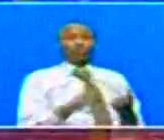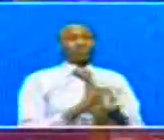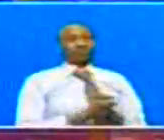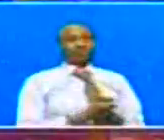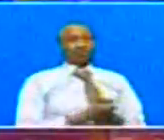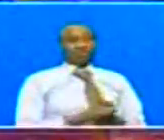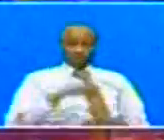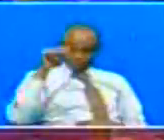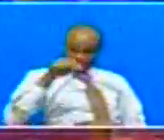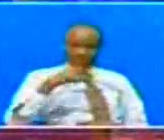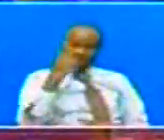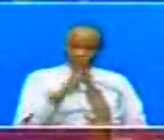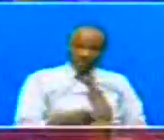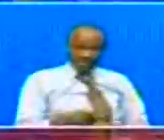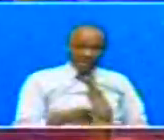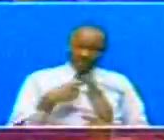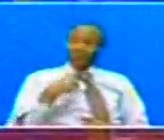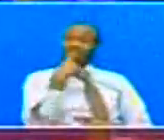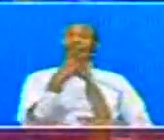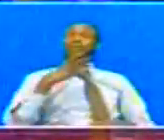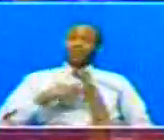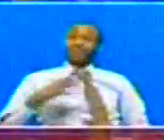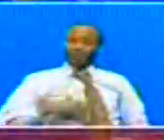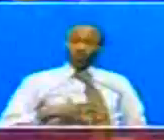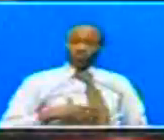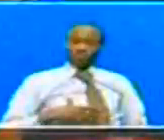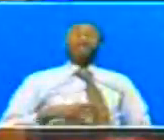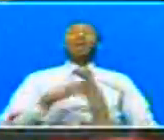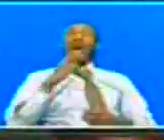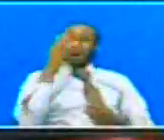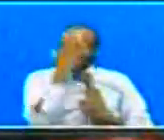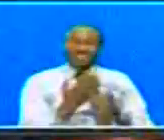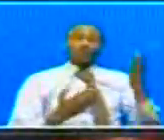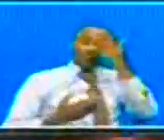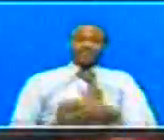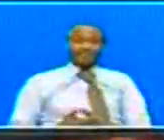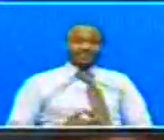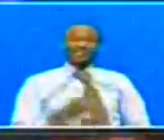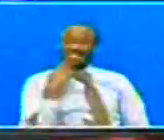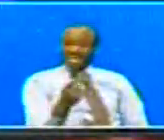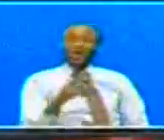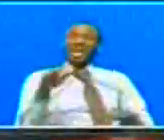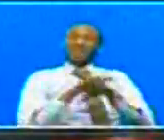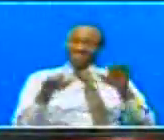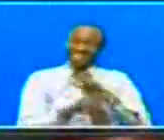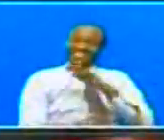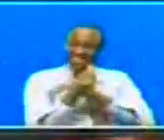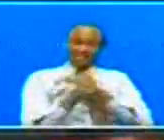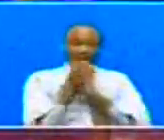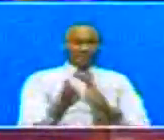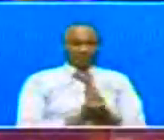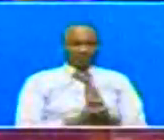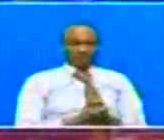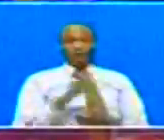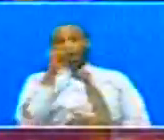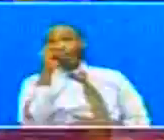Na yaelewa haya maneno, na mimi itawaambia watu macho kwa macho vilivyo. Mambo hapa imekuwa ni hatari. How do you say oh